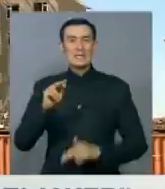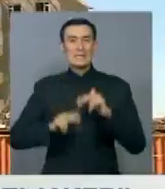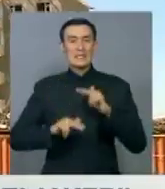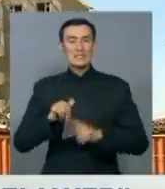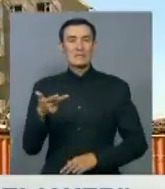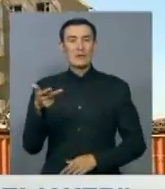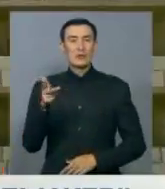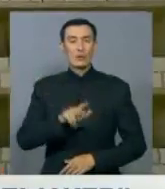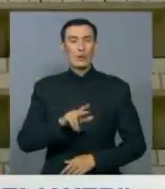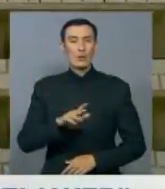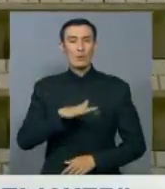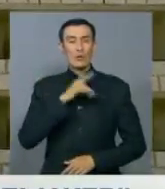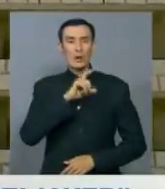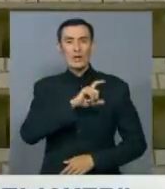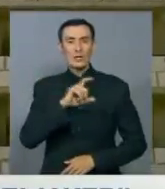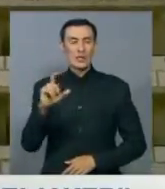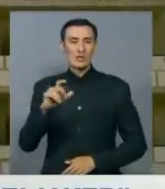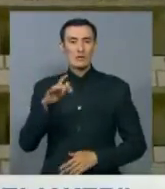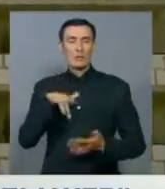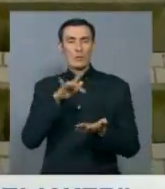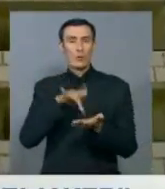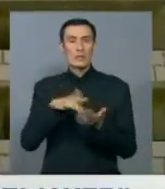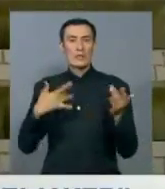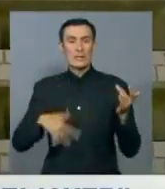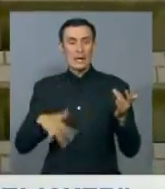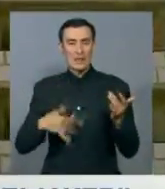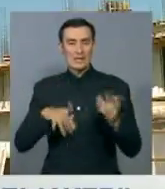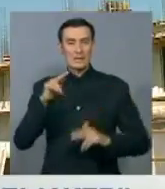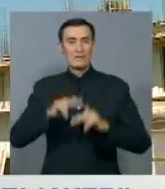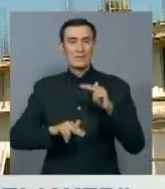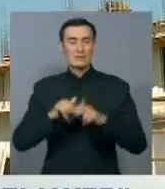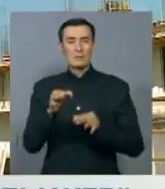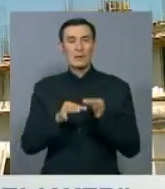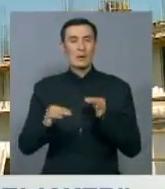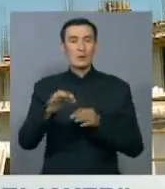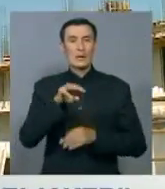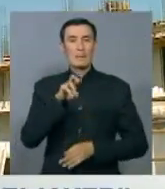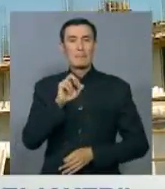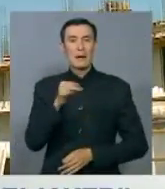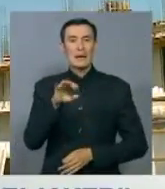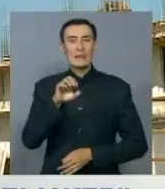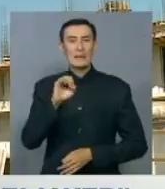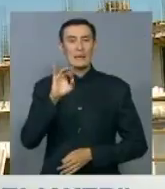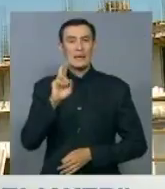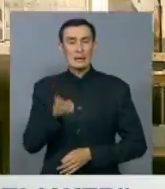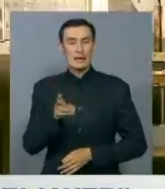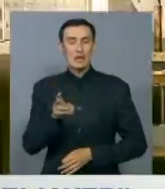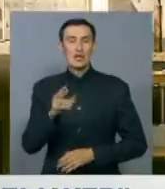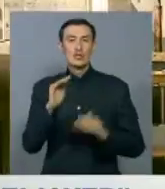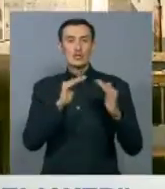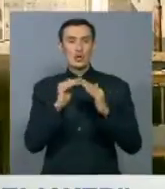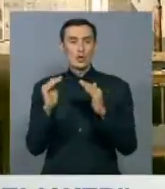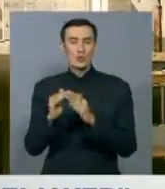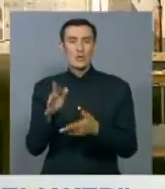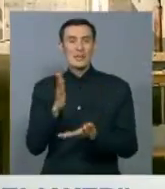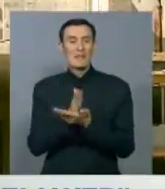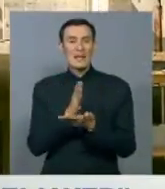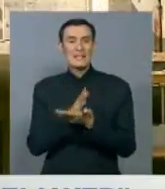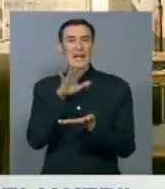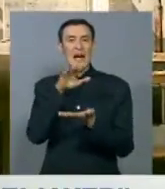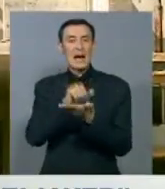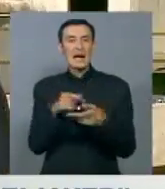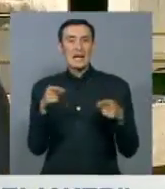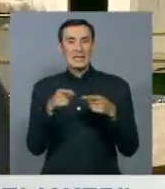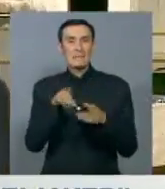Строительство 3 многоэтажек ведется в городе Таразе. Еще один дом возводят в микрорайоне Байтерек Жамбылского района. Жилье является арендным без